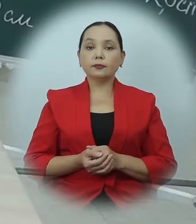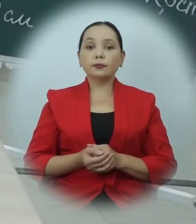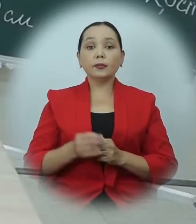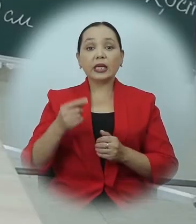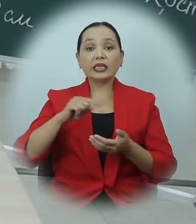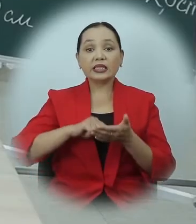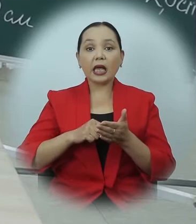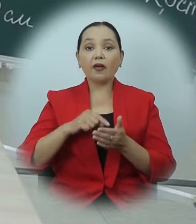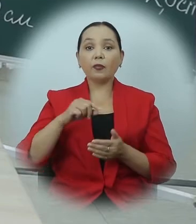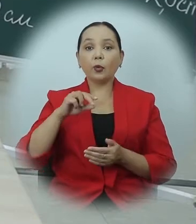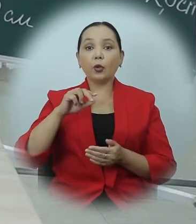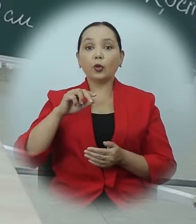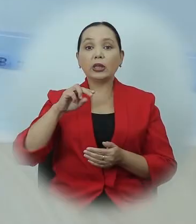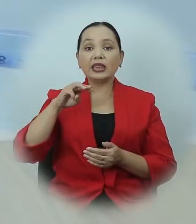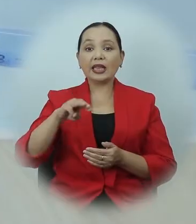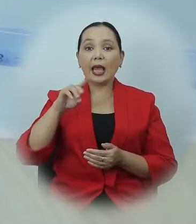Ставим точку Т1.